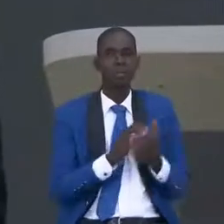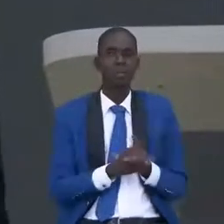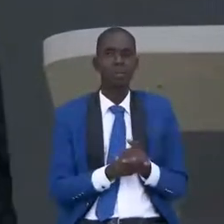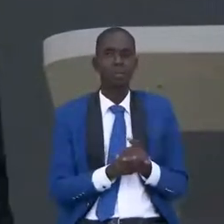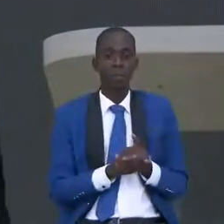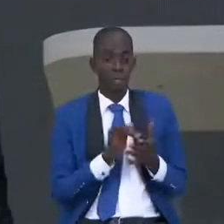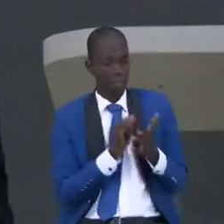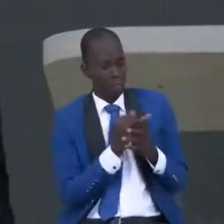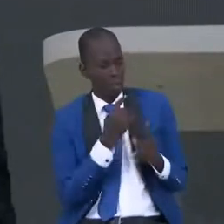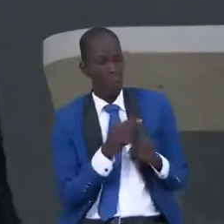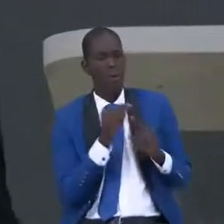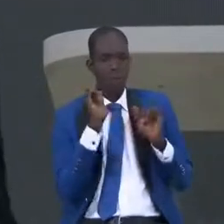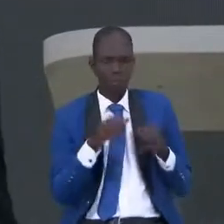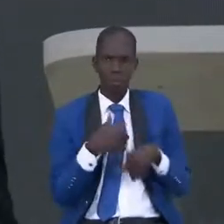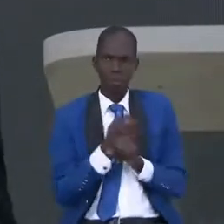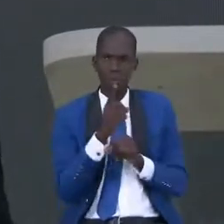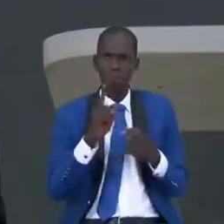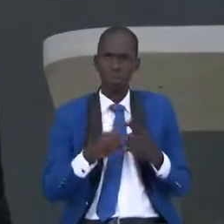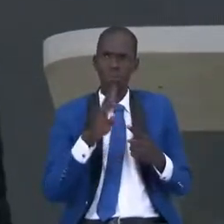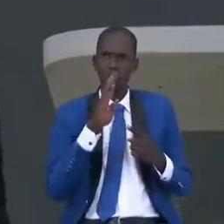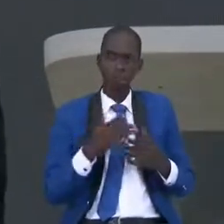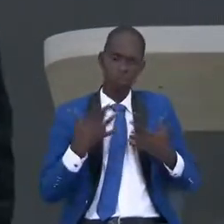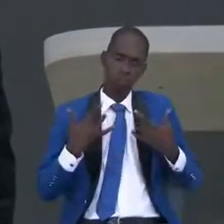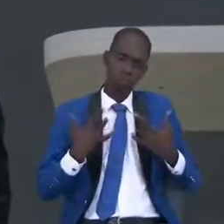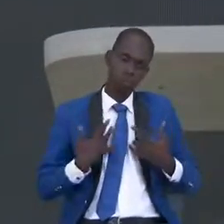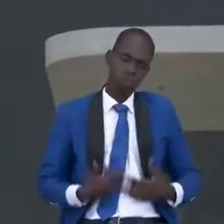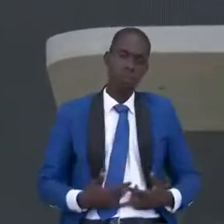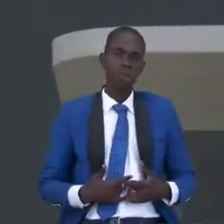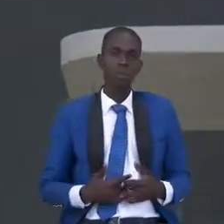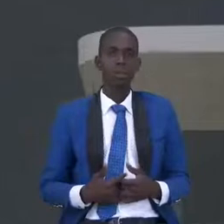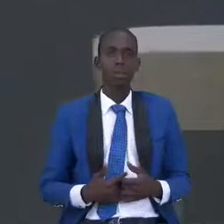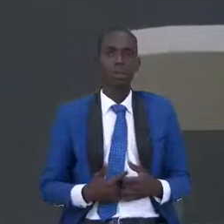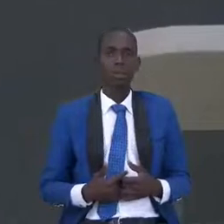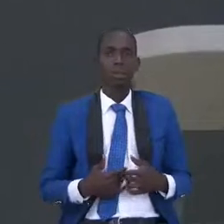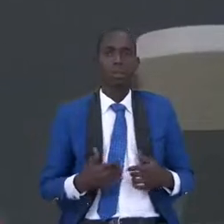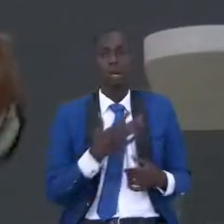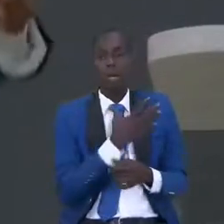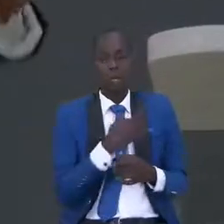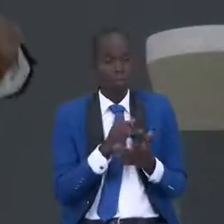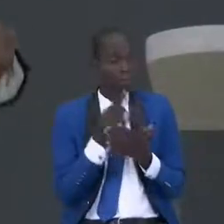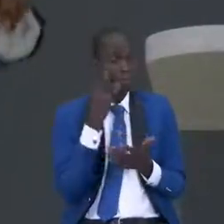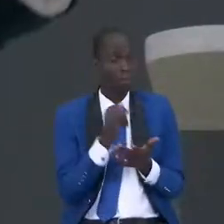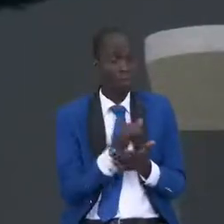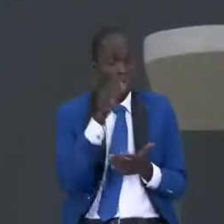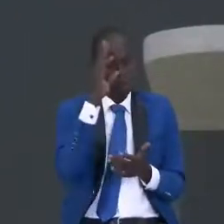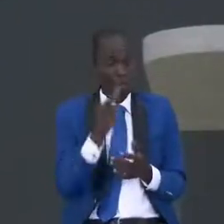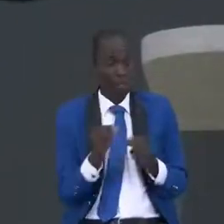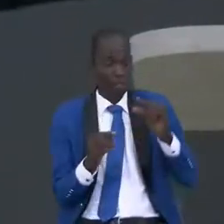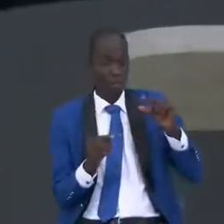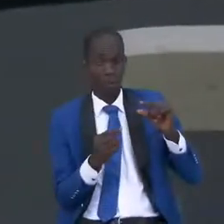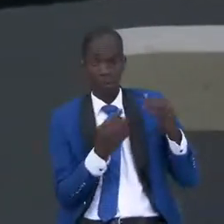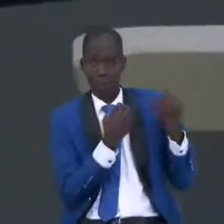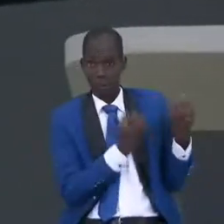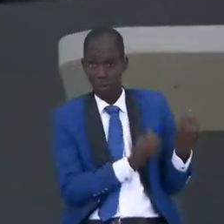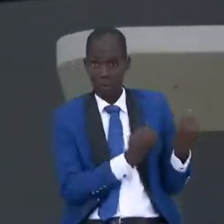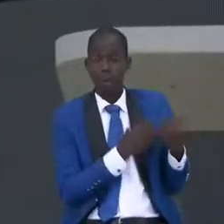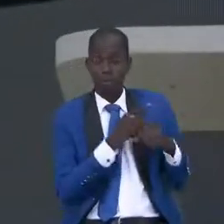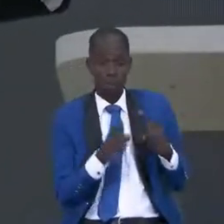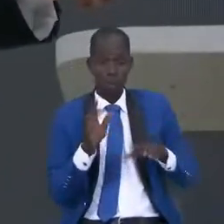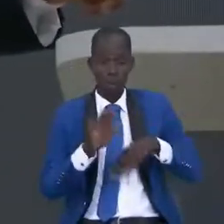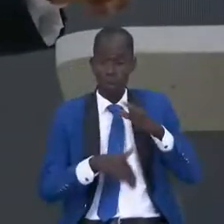Est-ce que ça te décourage? Non. Peu de foi, l'homme a marché sur l'eau, sur la base de la